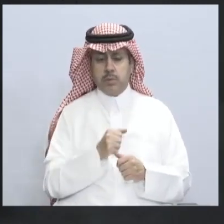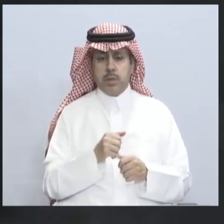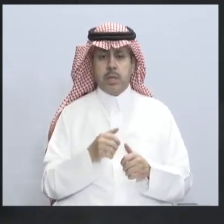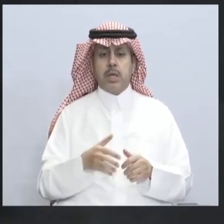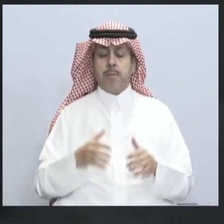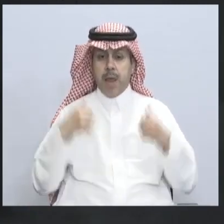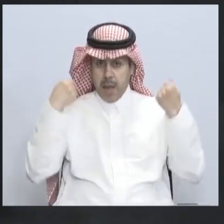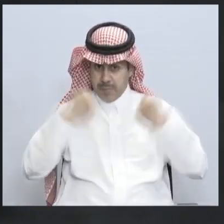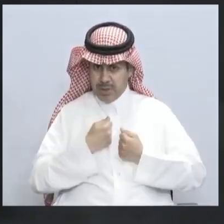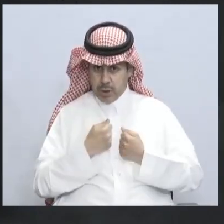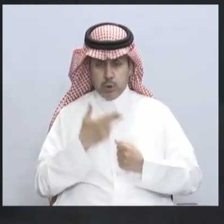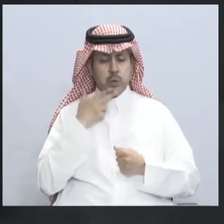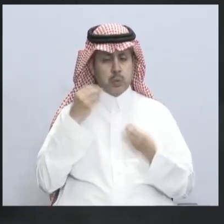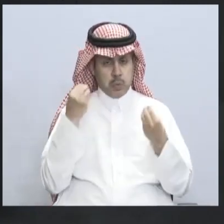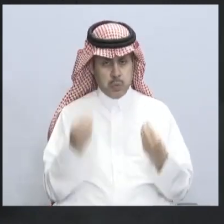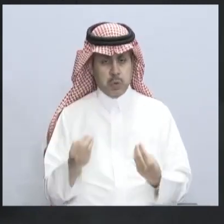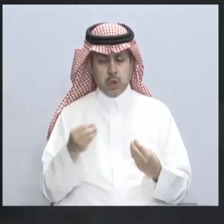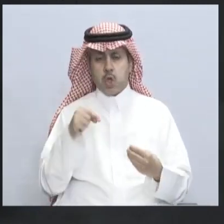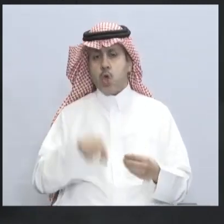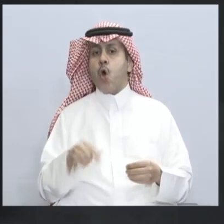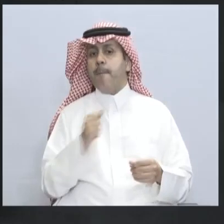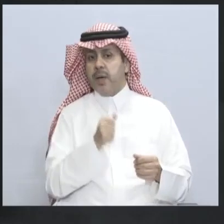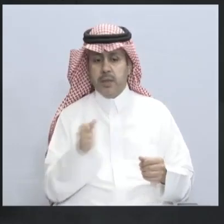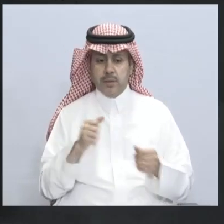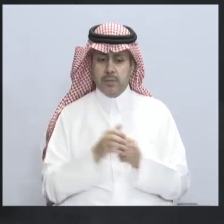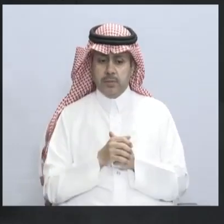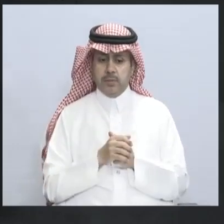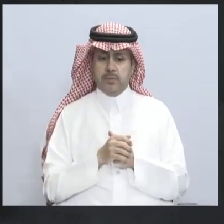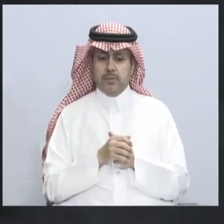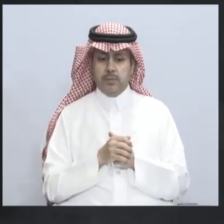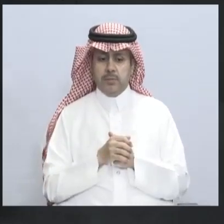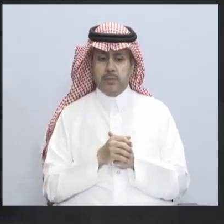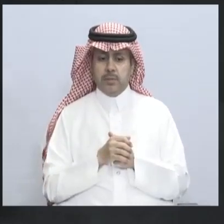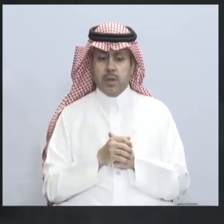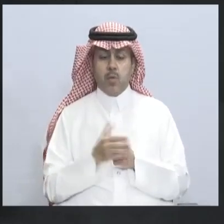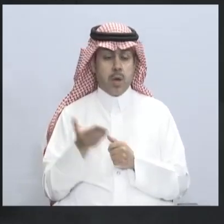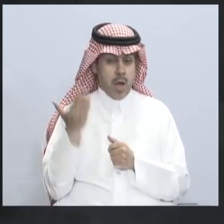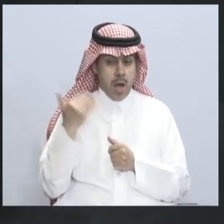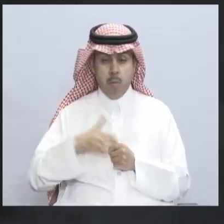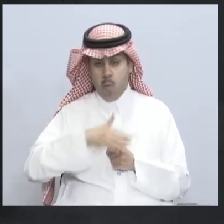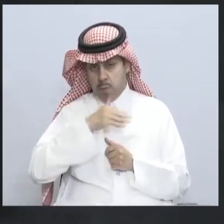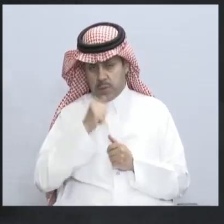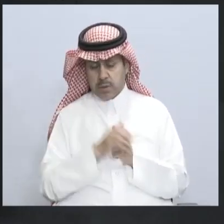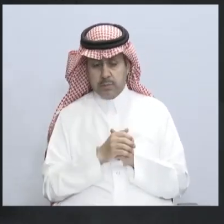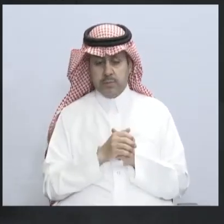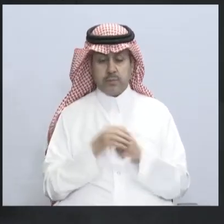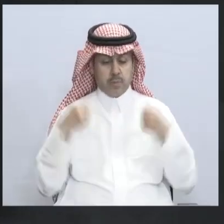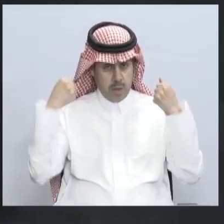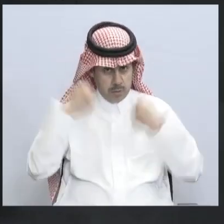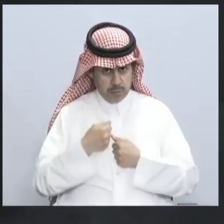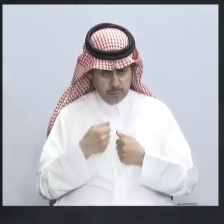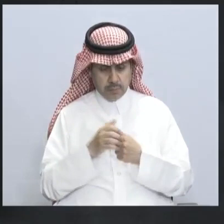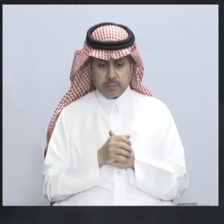جبه وهي نوع من اجود الثياب وكان عليه الصلاه والسلام يلبس هذه